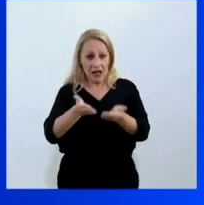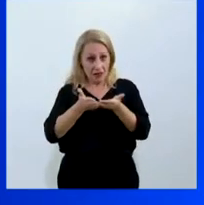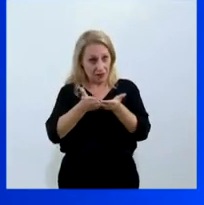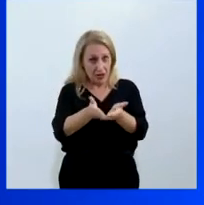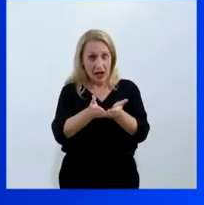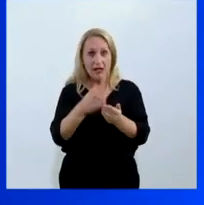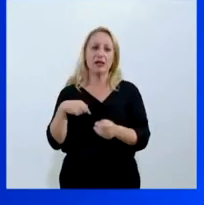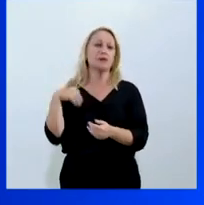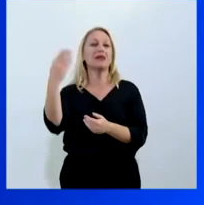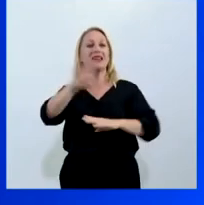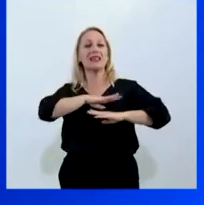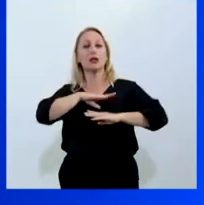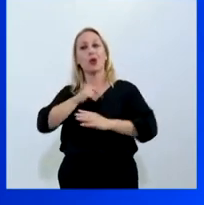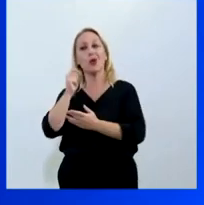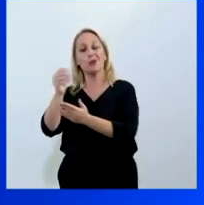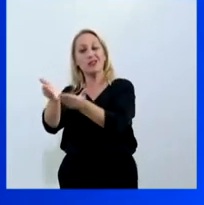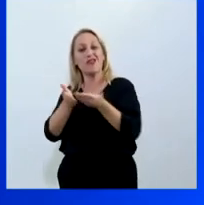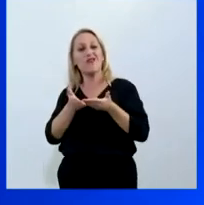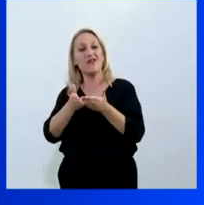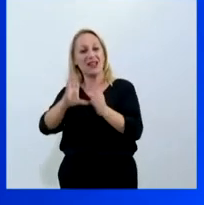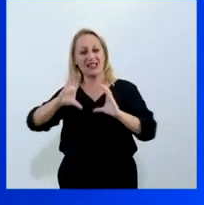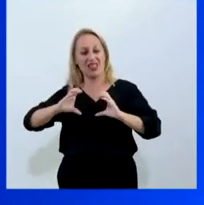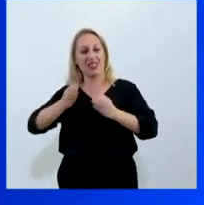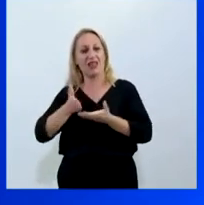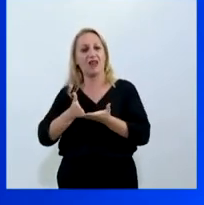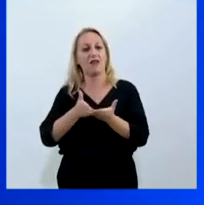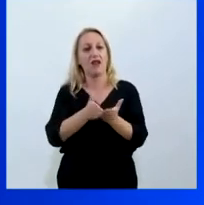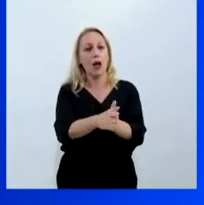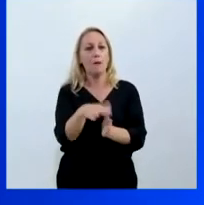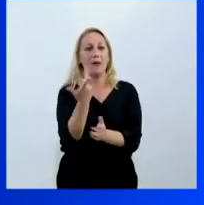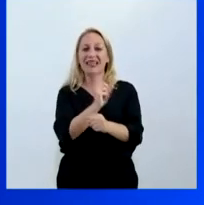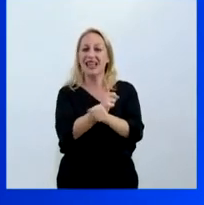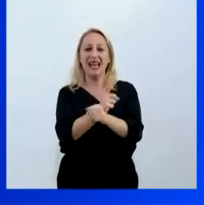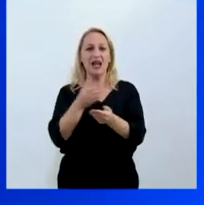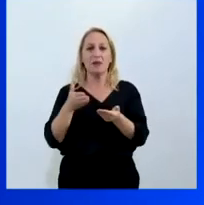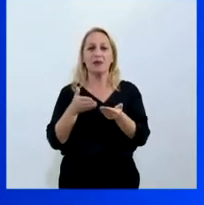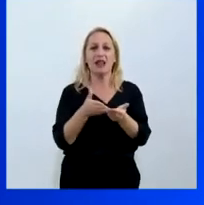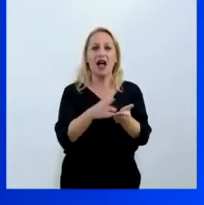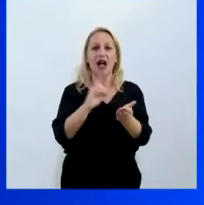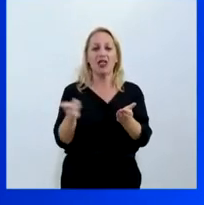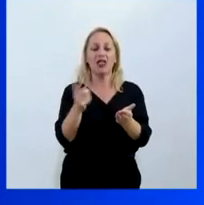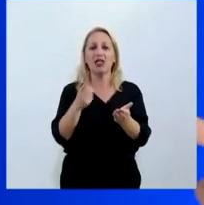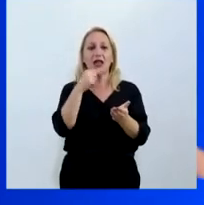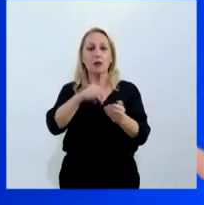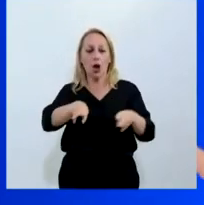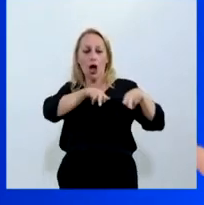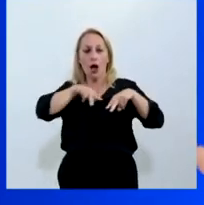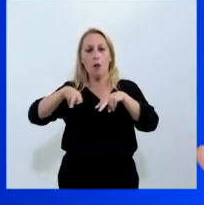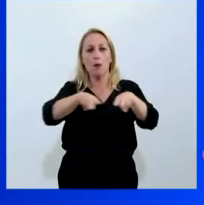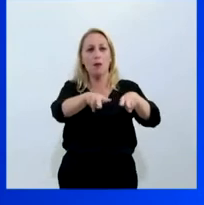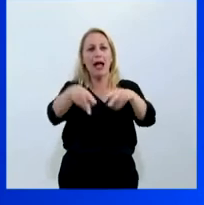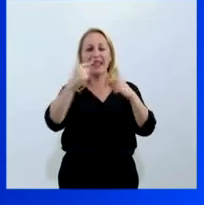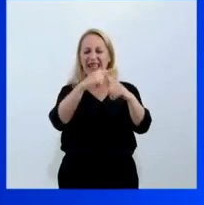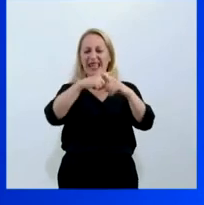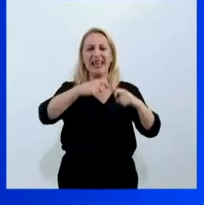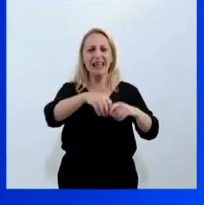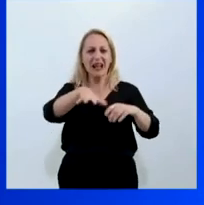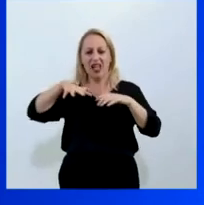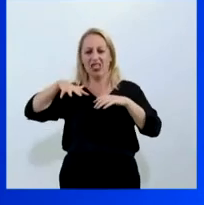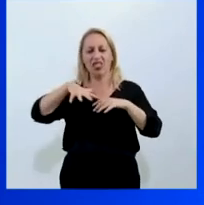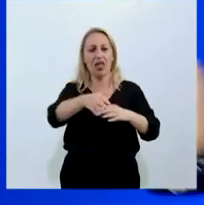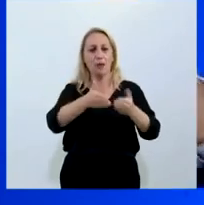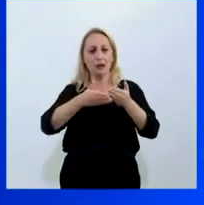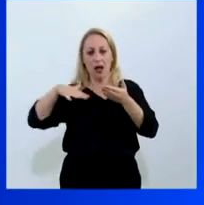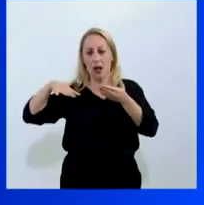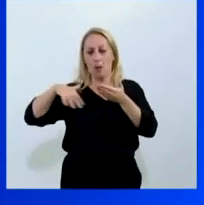φέραμε βάρκες στο στρατού, με εξολέμβειες, μέσα σε 5 λεπτά δεν θα μπορούν να λειτουργούν, διότι το ποτάμι κατεβάζει τόσα φερτά υλικά, που εκ των πραγμάτων